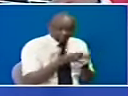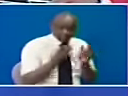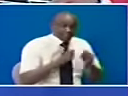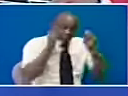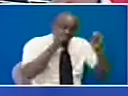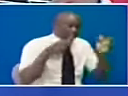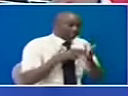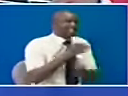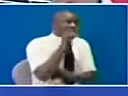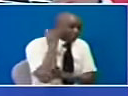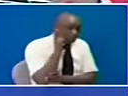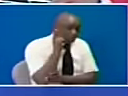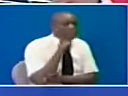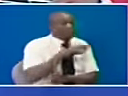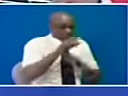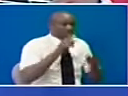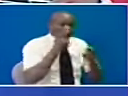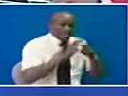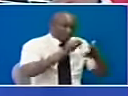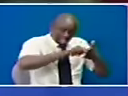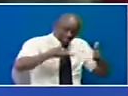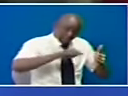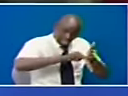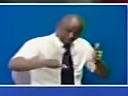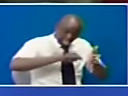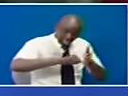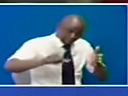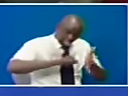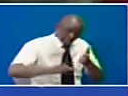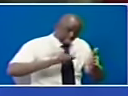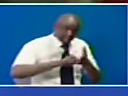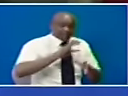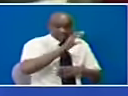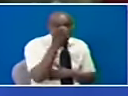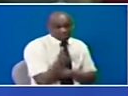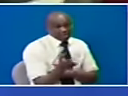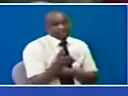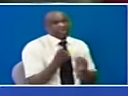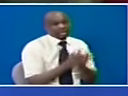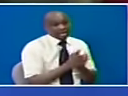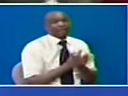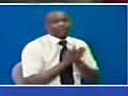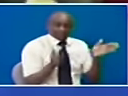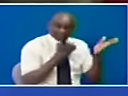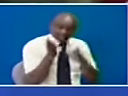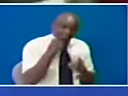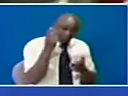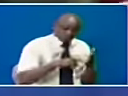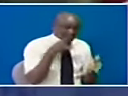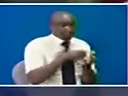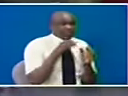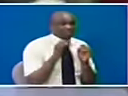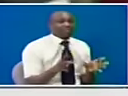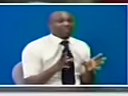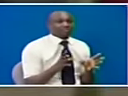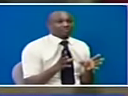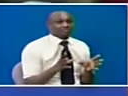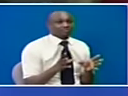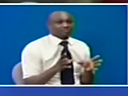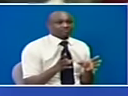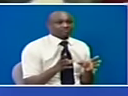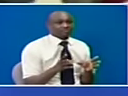strike ambayo imekuwa ni illegal. Kwa hivyo ile process itaanza kwa kila county na kila public service board sasa itashughulikia maswala ya kaunti